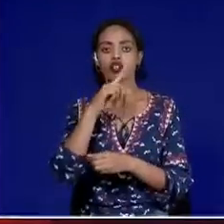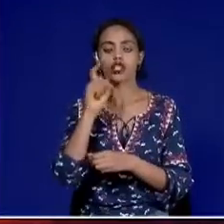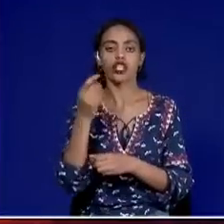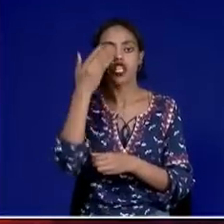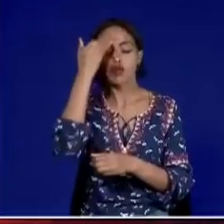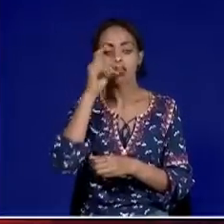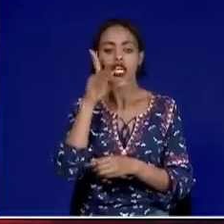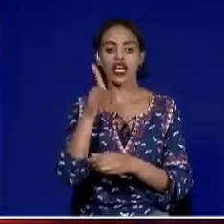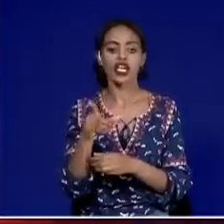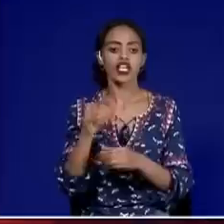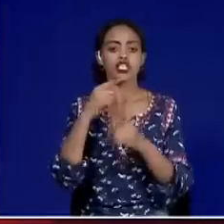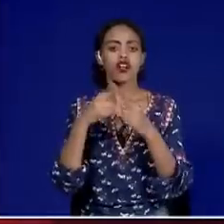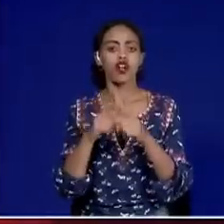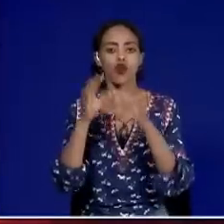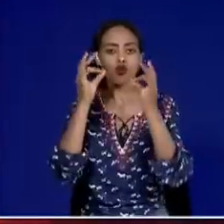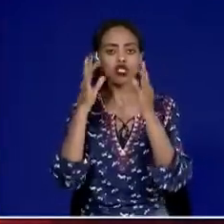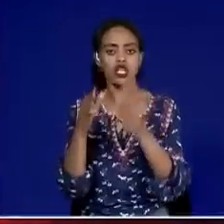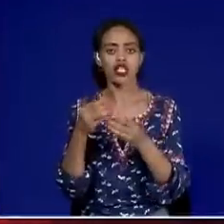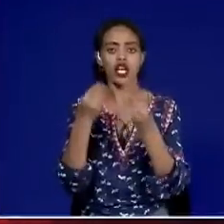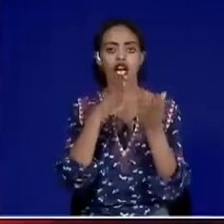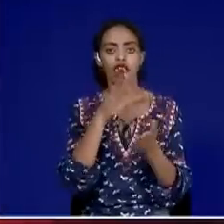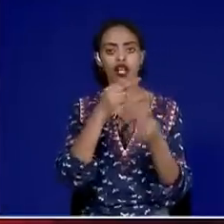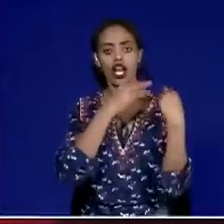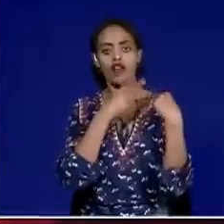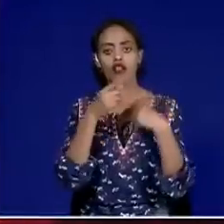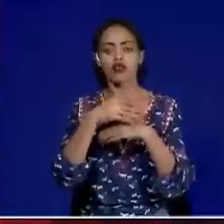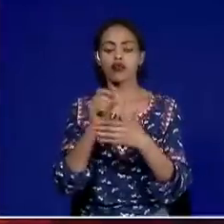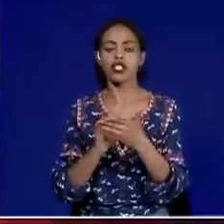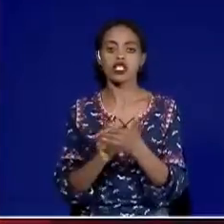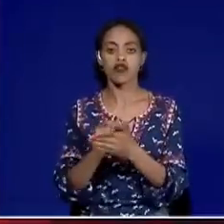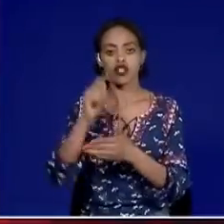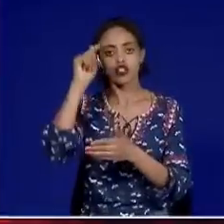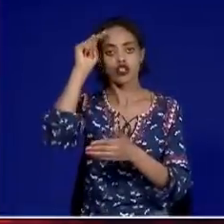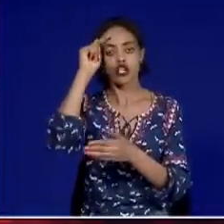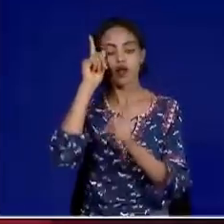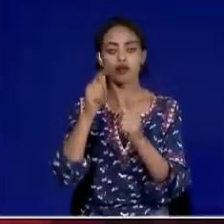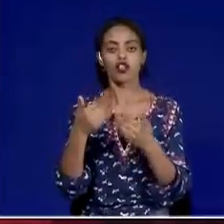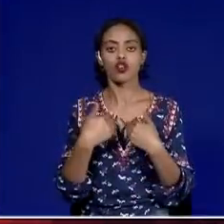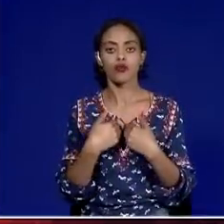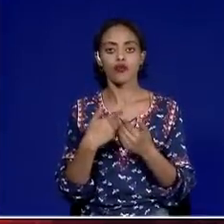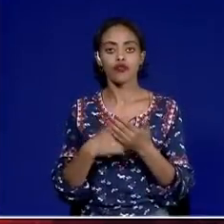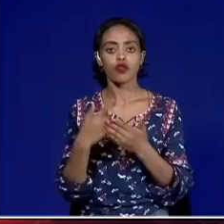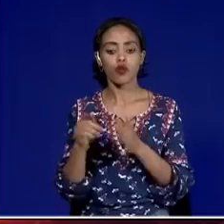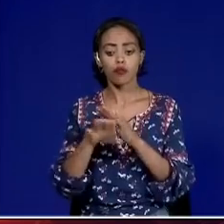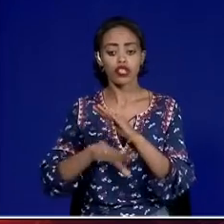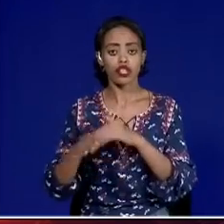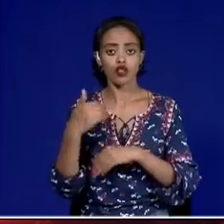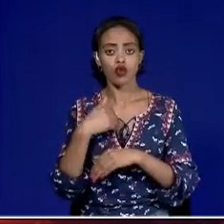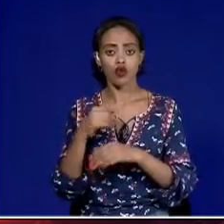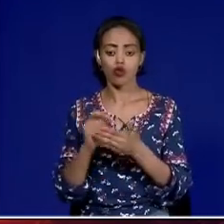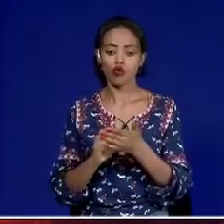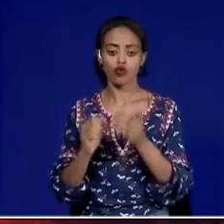نمن تايكا استفلالي وسانتات وسينو حلافي تبيس حفات آي تتشال مسفن ملا شلوهم حزيتم بتحتيز الله تحفيه